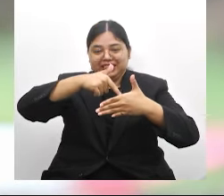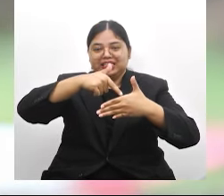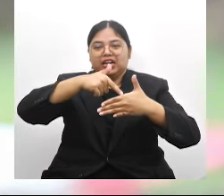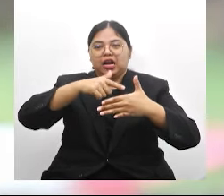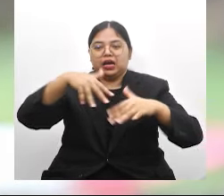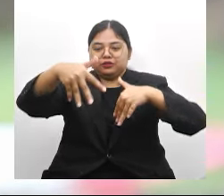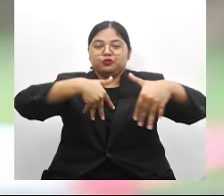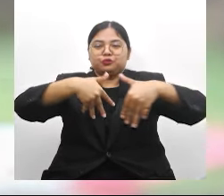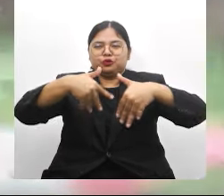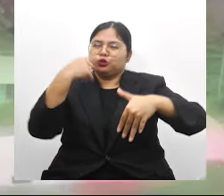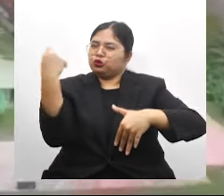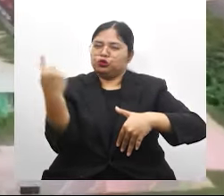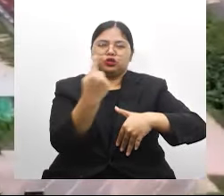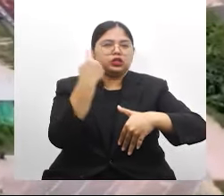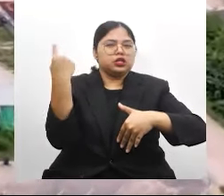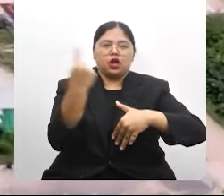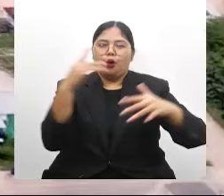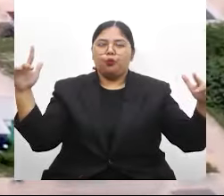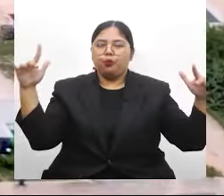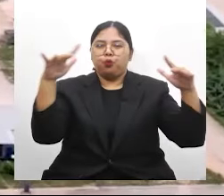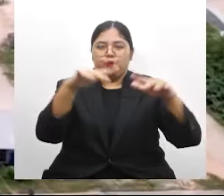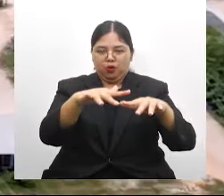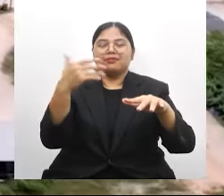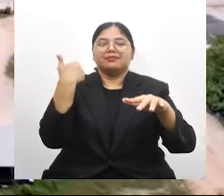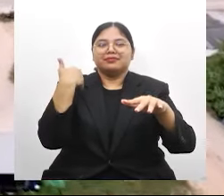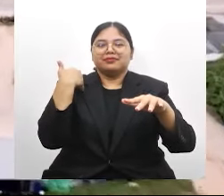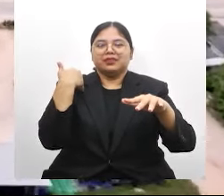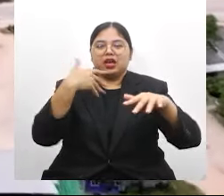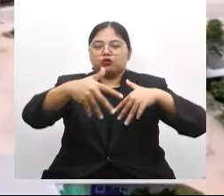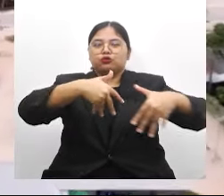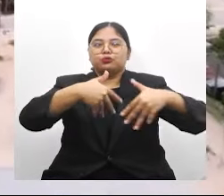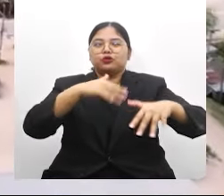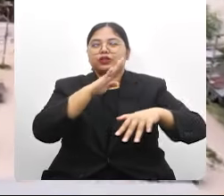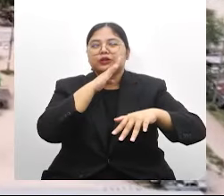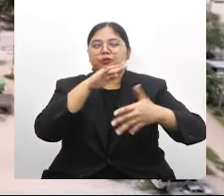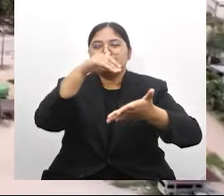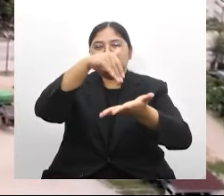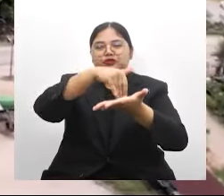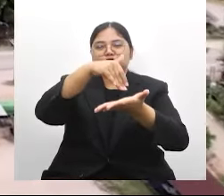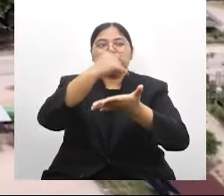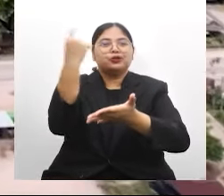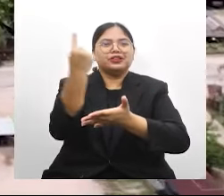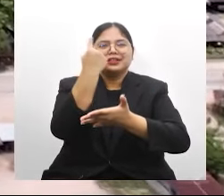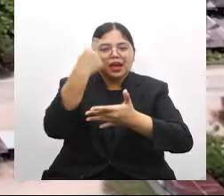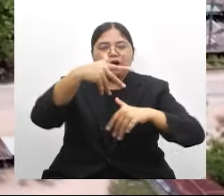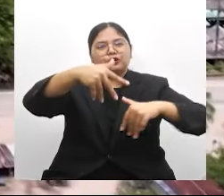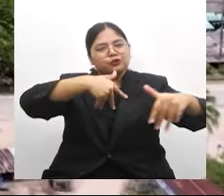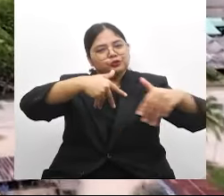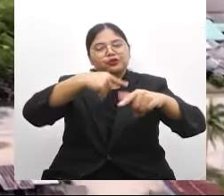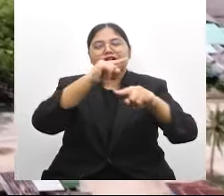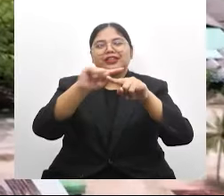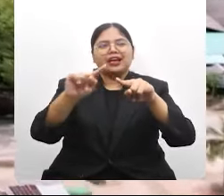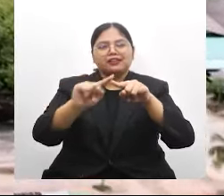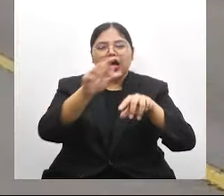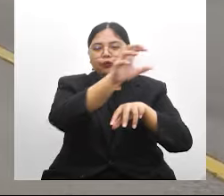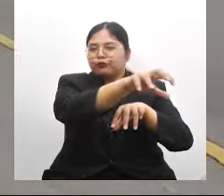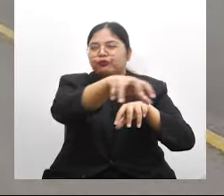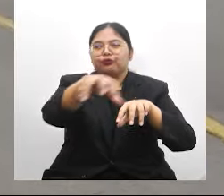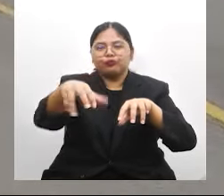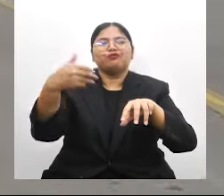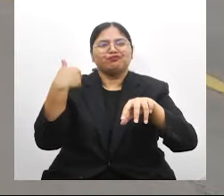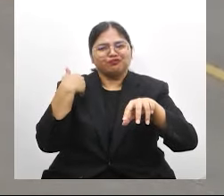การท่องเที่ยวนะครับอ่าไม่ว่าอำเภอไหนชุมชนไหนถ้ามีแหล่งท่องเที่ยวเกิดขึ้นในหมู่บ้านในในท้องที่นะครับนั่นคือ